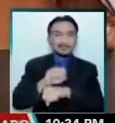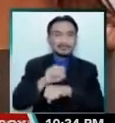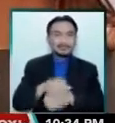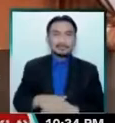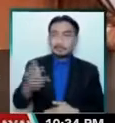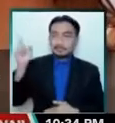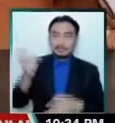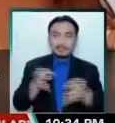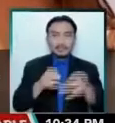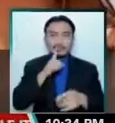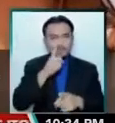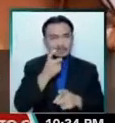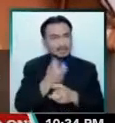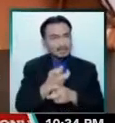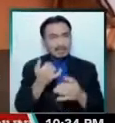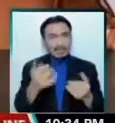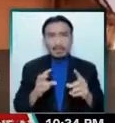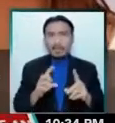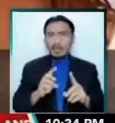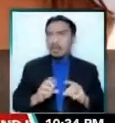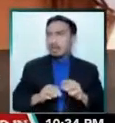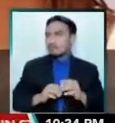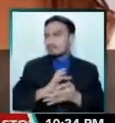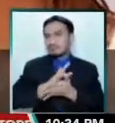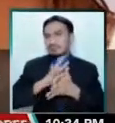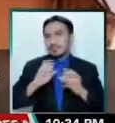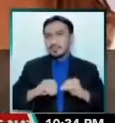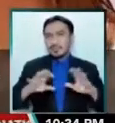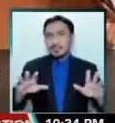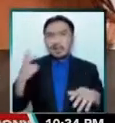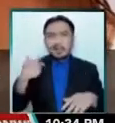yun. Kasi mga hagilap ka talaga ng healthcare workers para lang